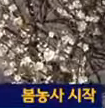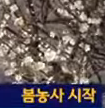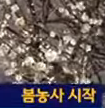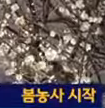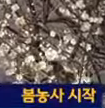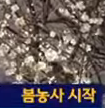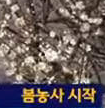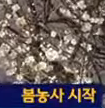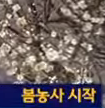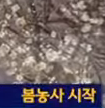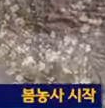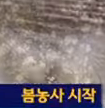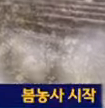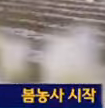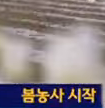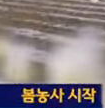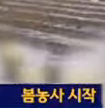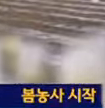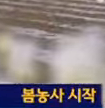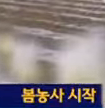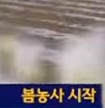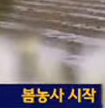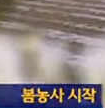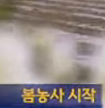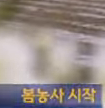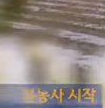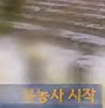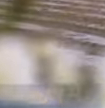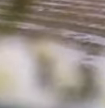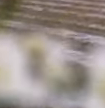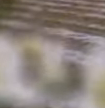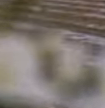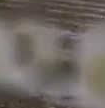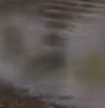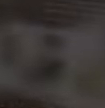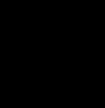으 으 으 으